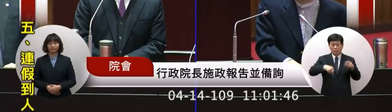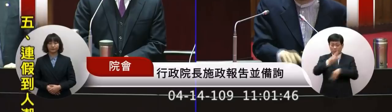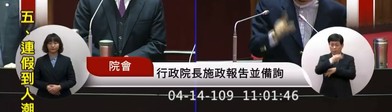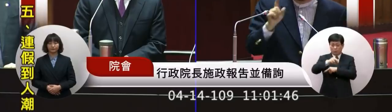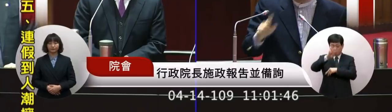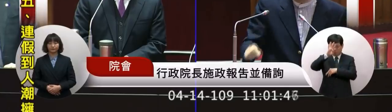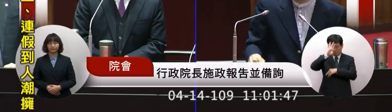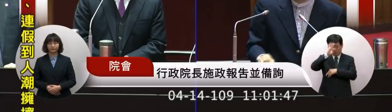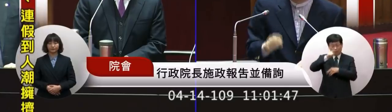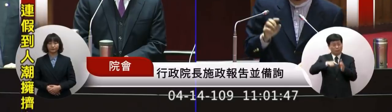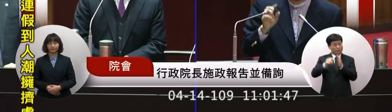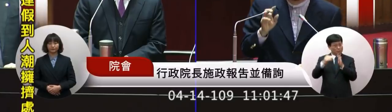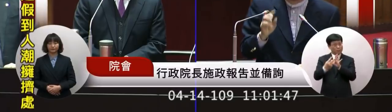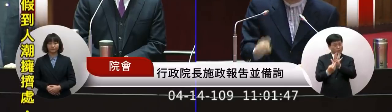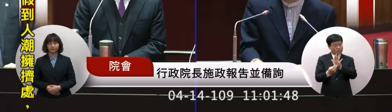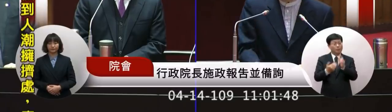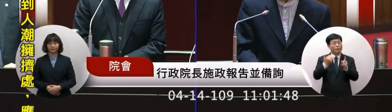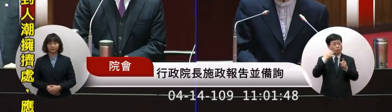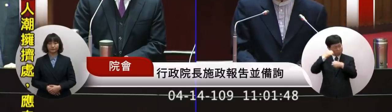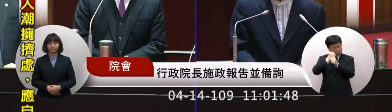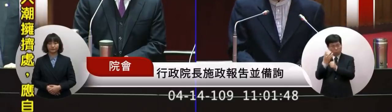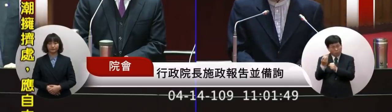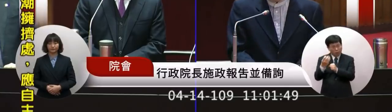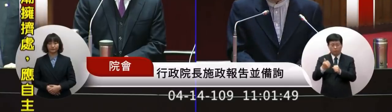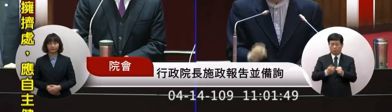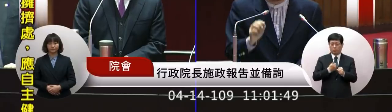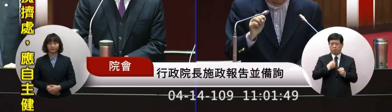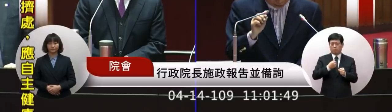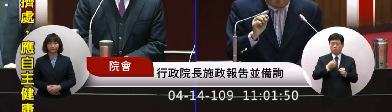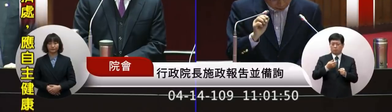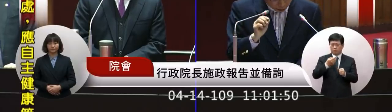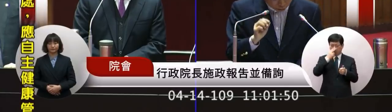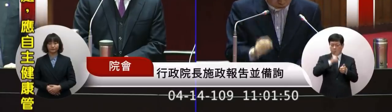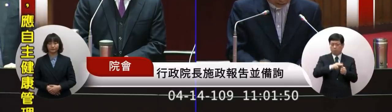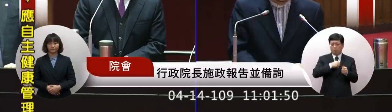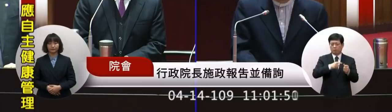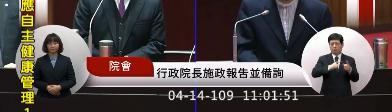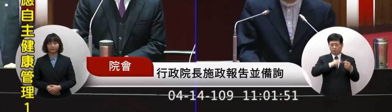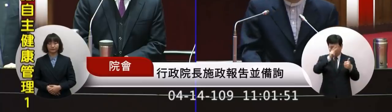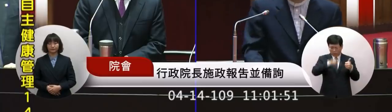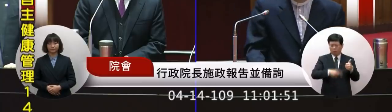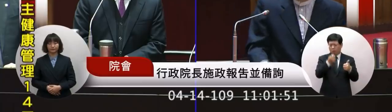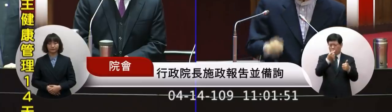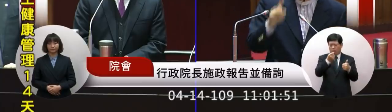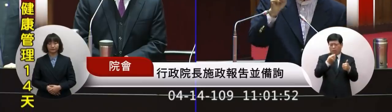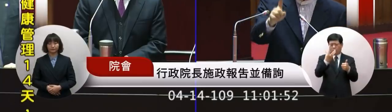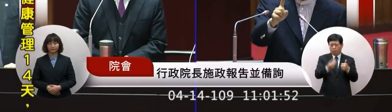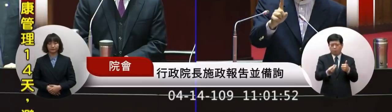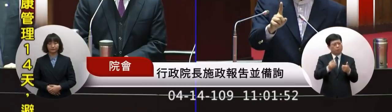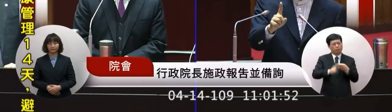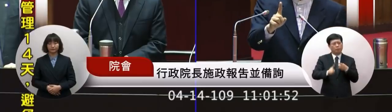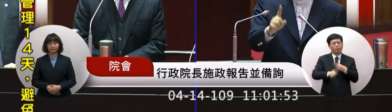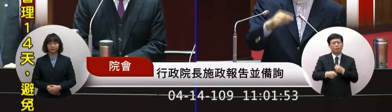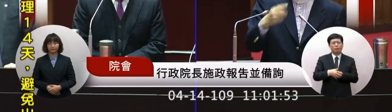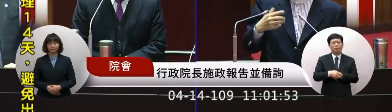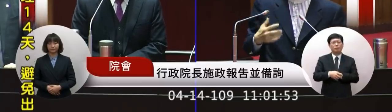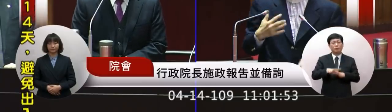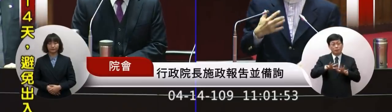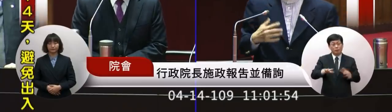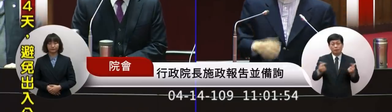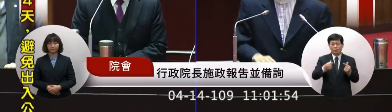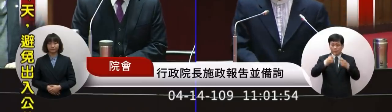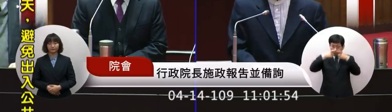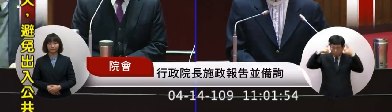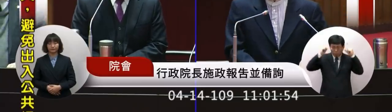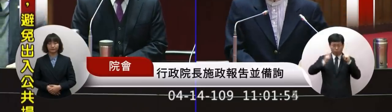学者专家指出，没有筛检机制确实会让人数大大的低估了。好，所以我问你，咱口